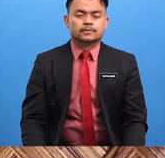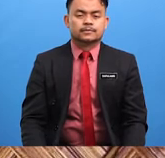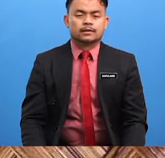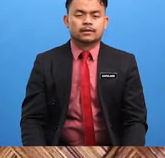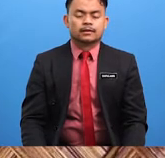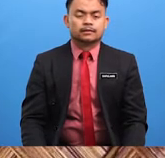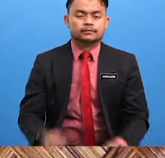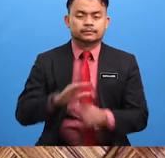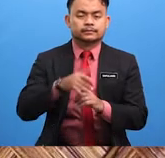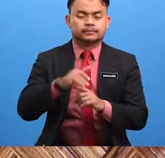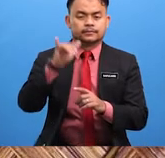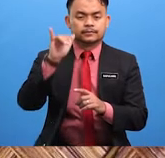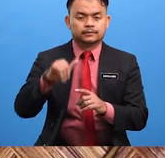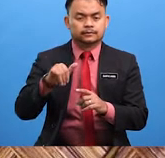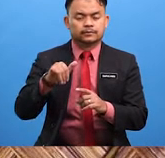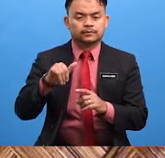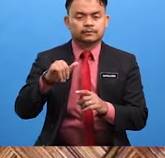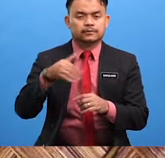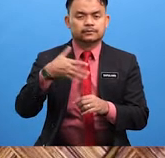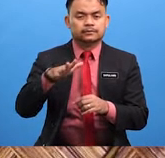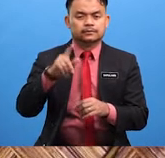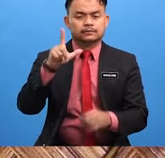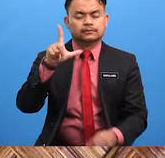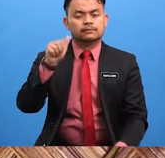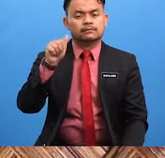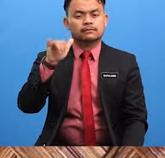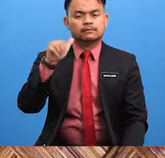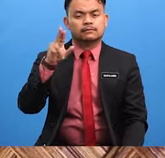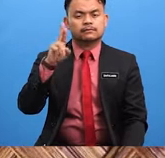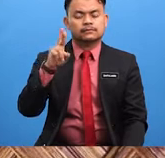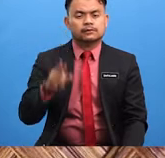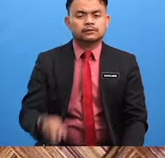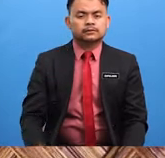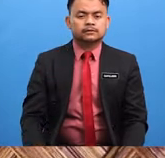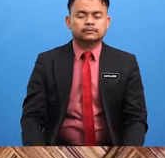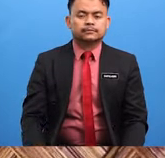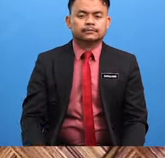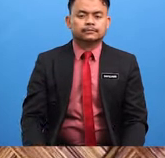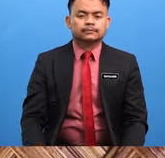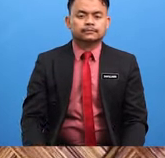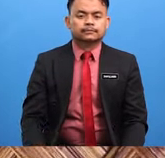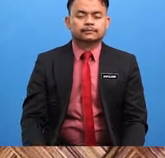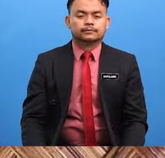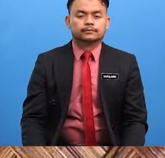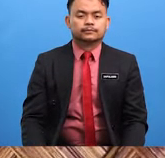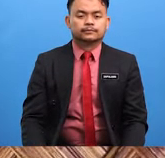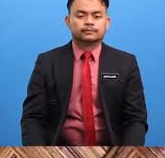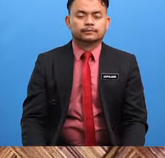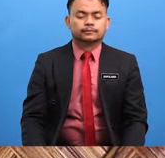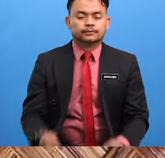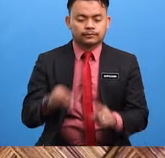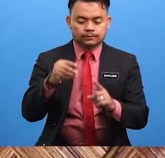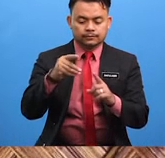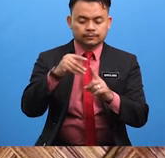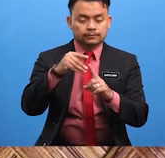Daun yang telah dilayur hendaklah dibuang duri empulur di tengah. Manakala duri di kiri kanan juga hendaklah